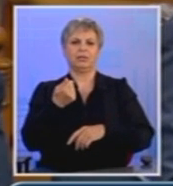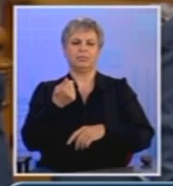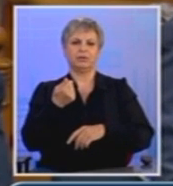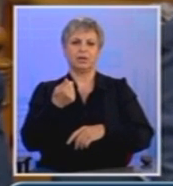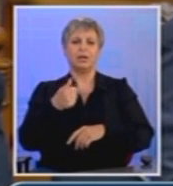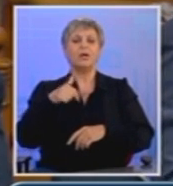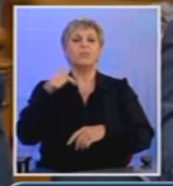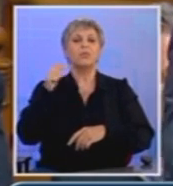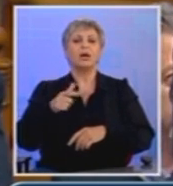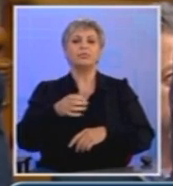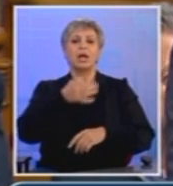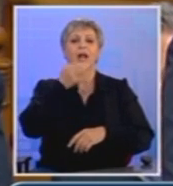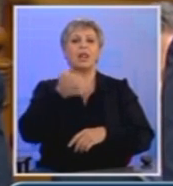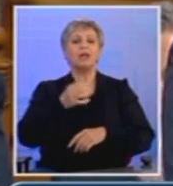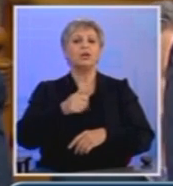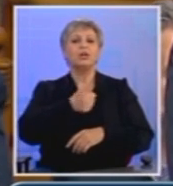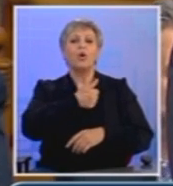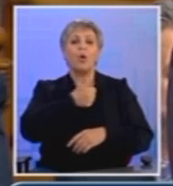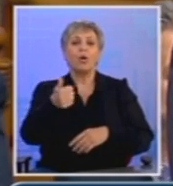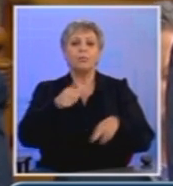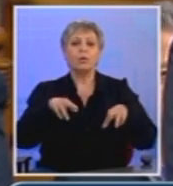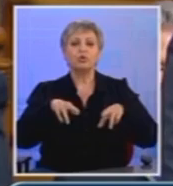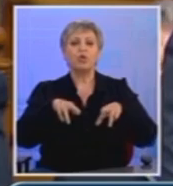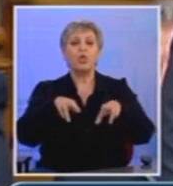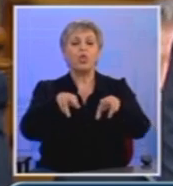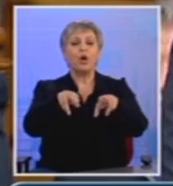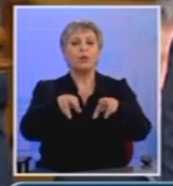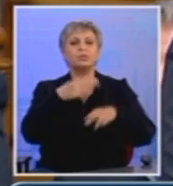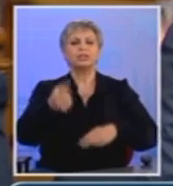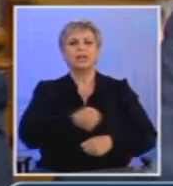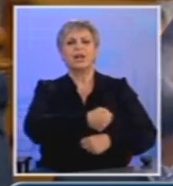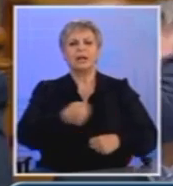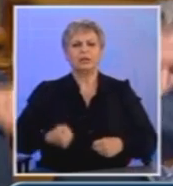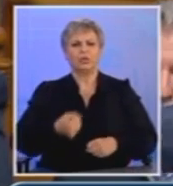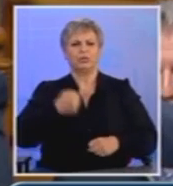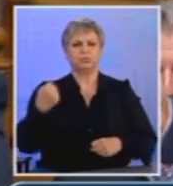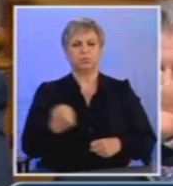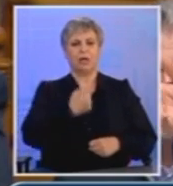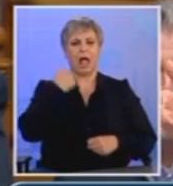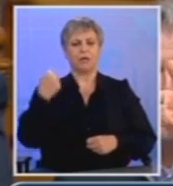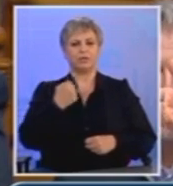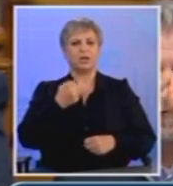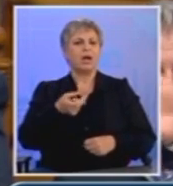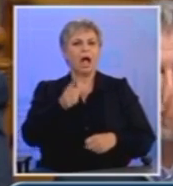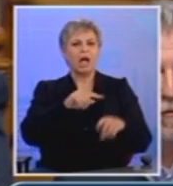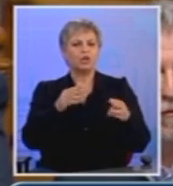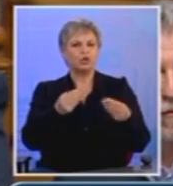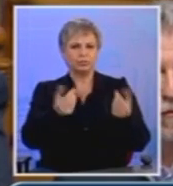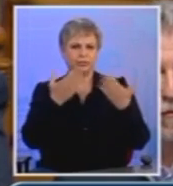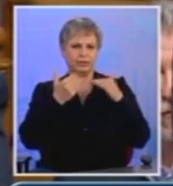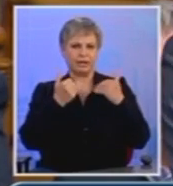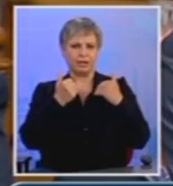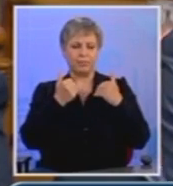ότι είναι μονόδρομος η πολιτική της κρς λιτότητας και δεν υπάρχει εναλλακτική και απ την άλλη μεριά οι δυνάμεις